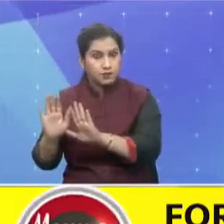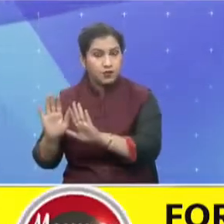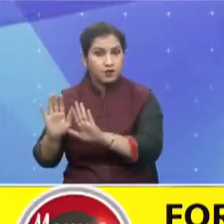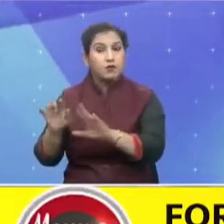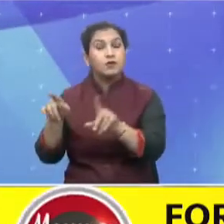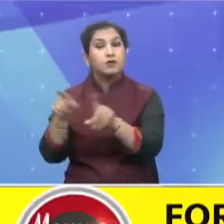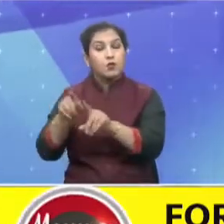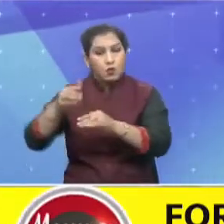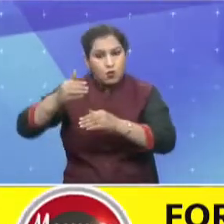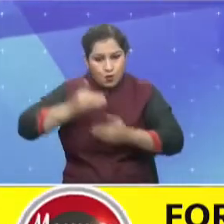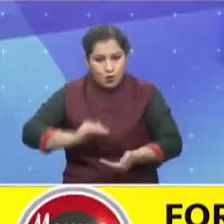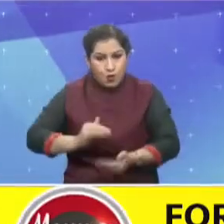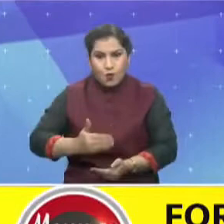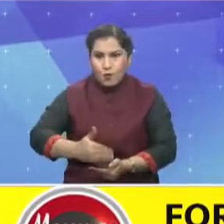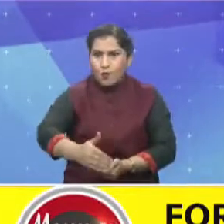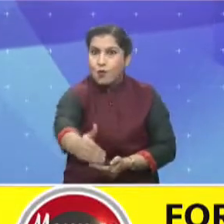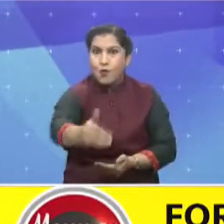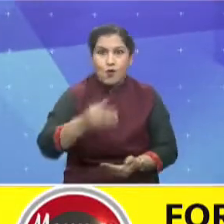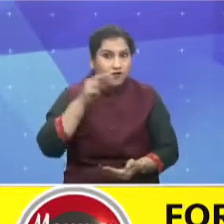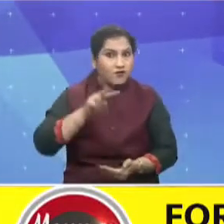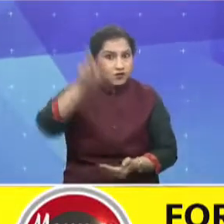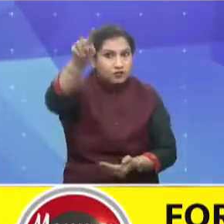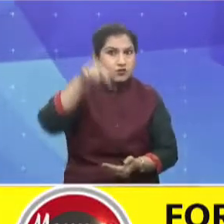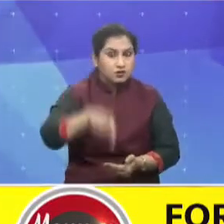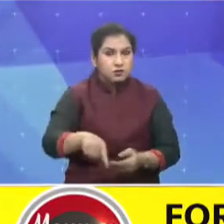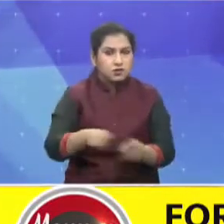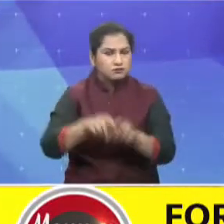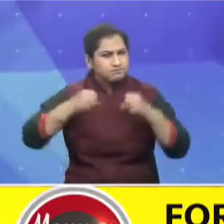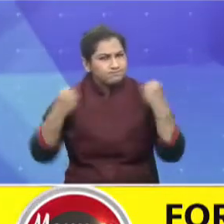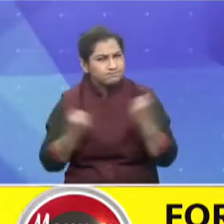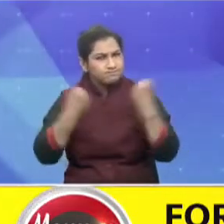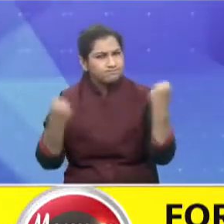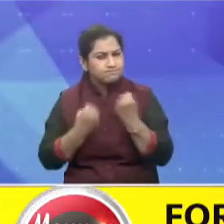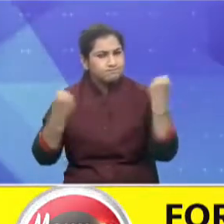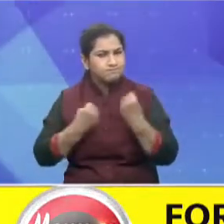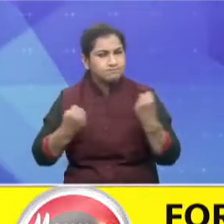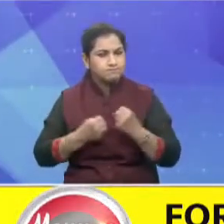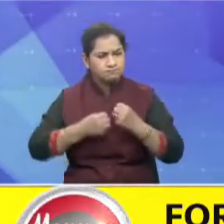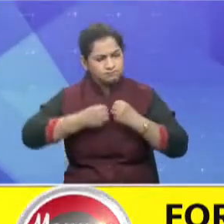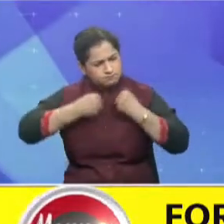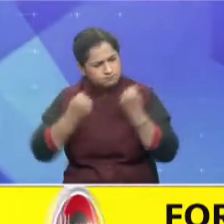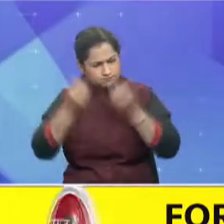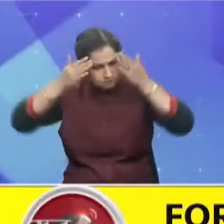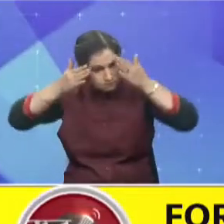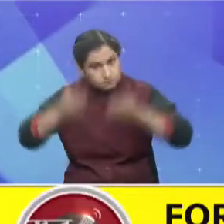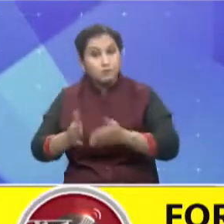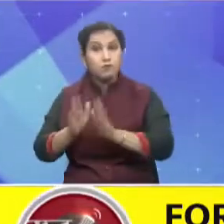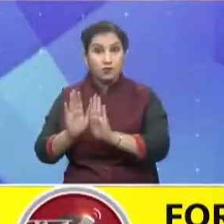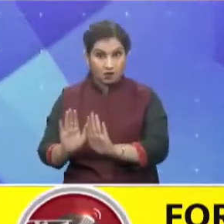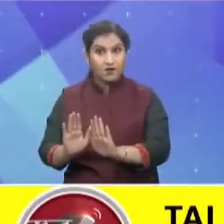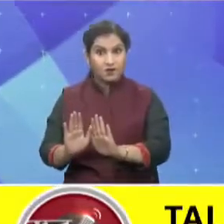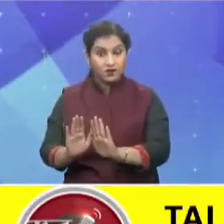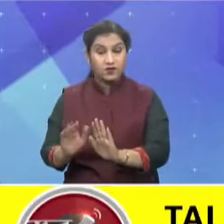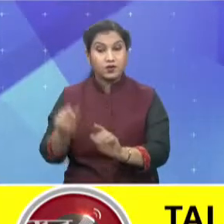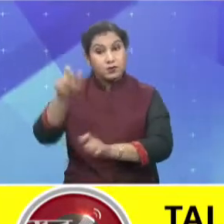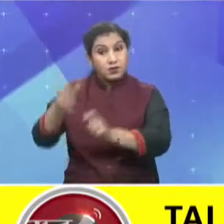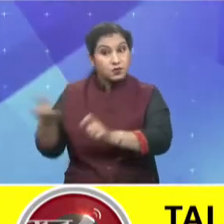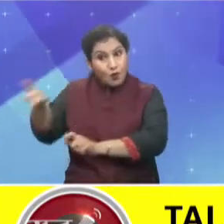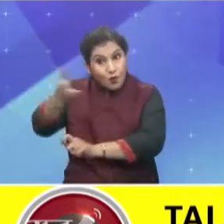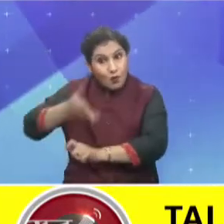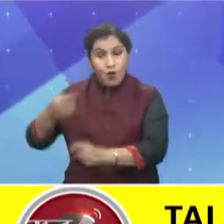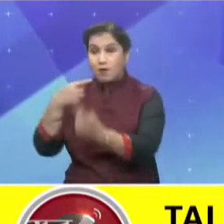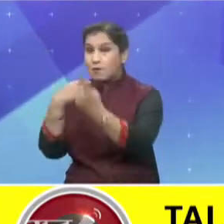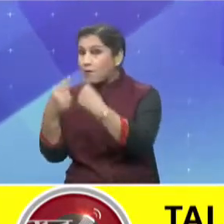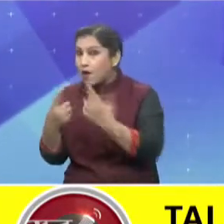आने वाली पीढ़ियों के लिए अपने प्रयासों पर आज जी जान से जुटे रहते हैं। ऐसे लोगों की